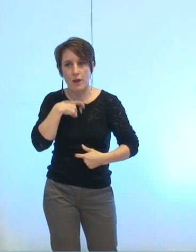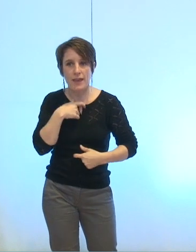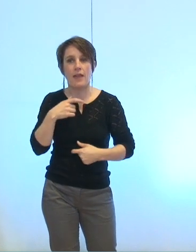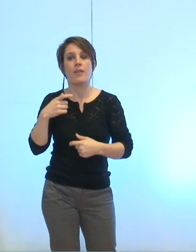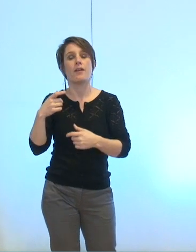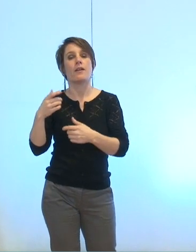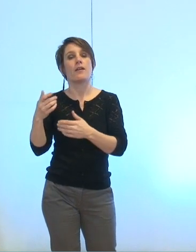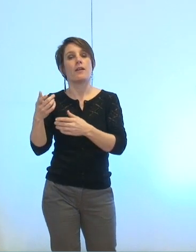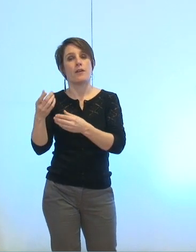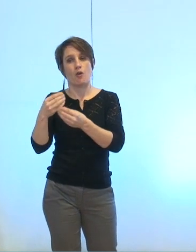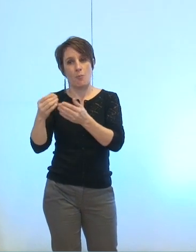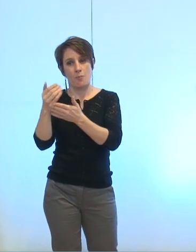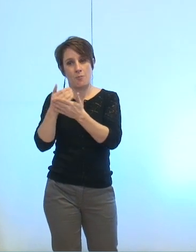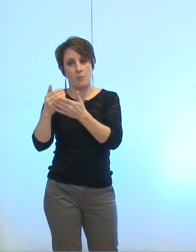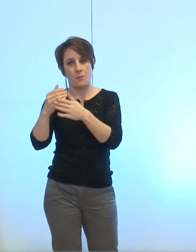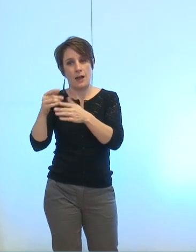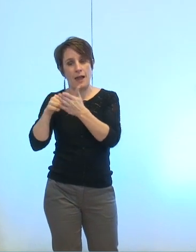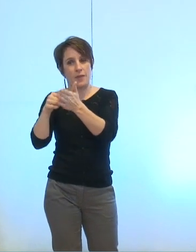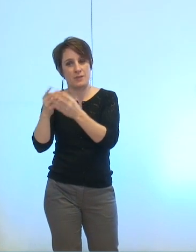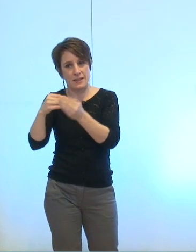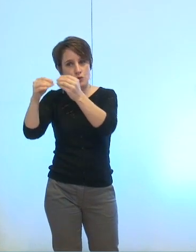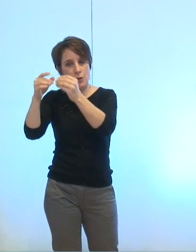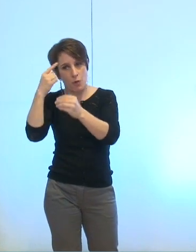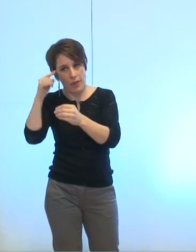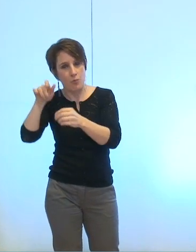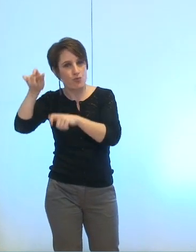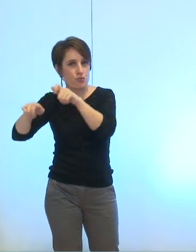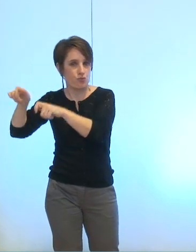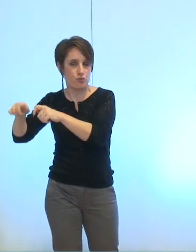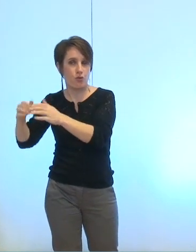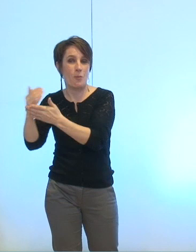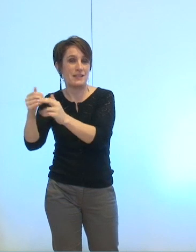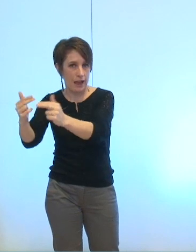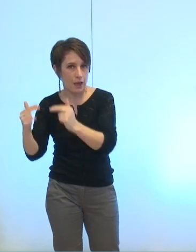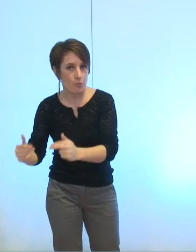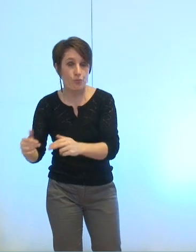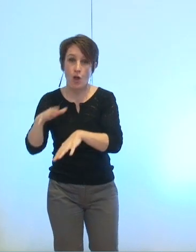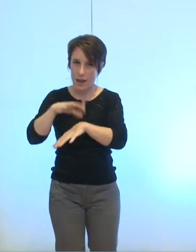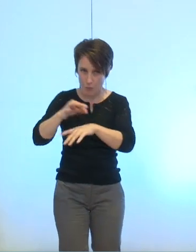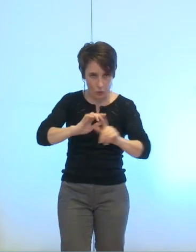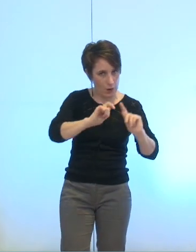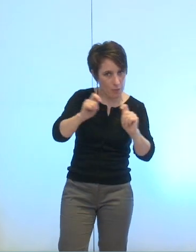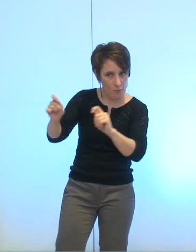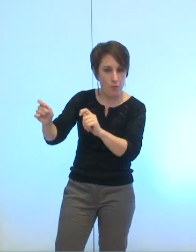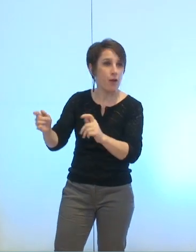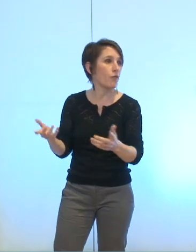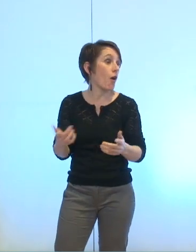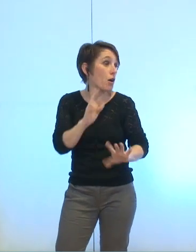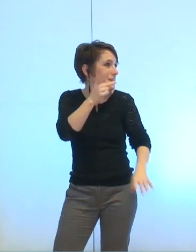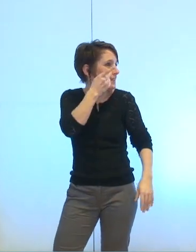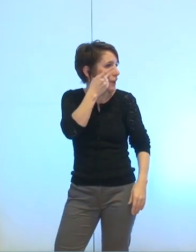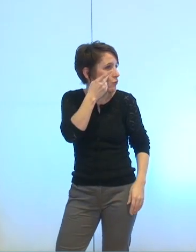je pourrais parler de la prise en charge de la mutuelle sûrement un luxe je pourrais parler de l'avancement à la durée minimale c'est un coût